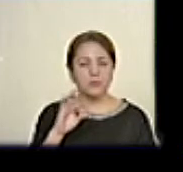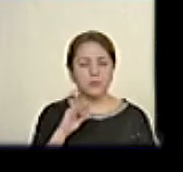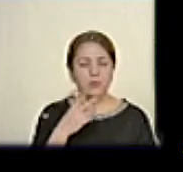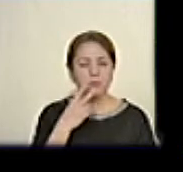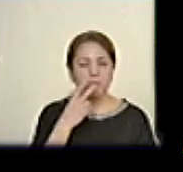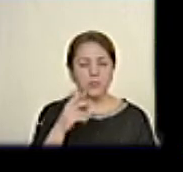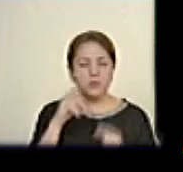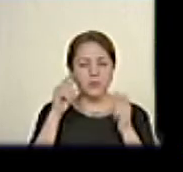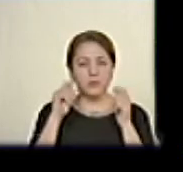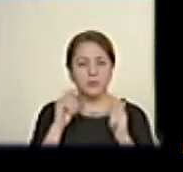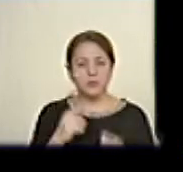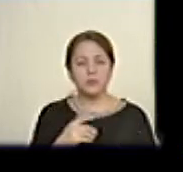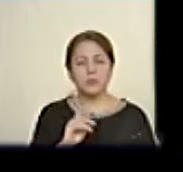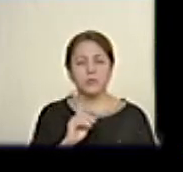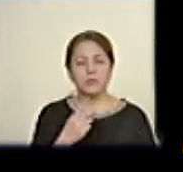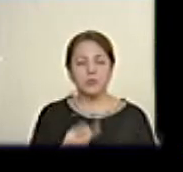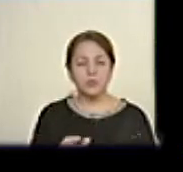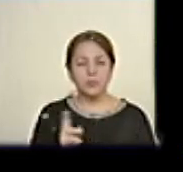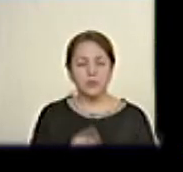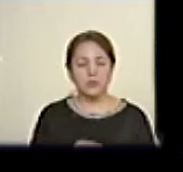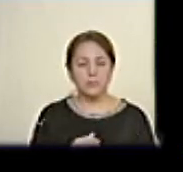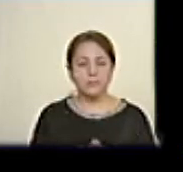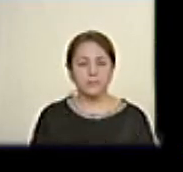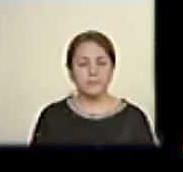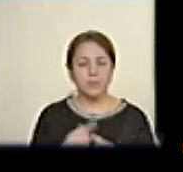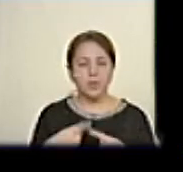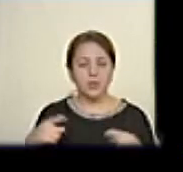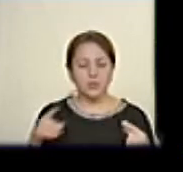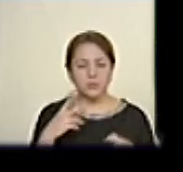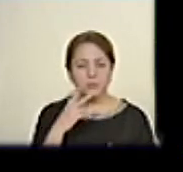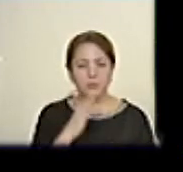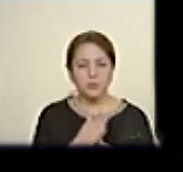мониторе мы можем видеть виды холстов.